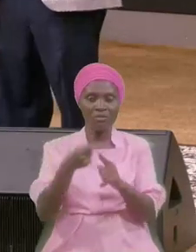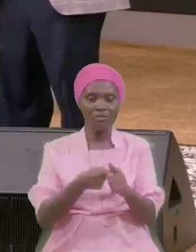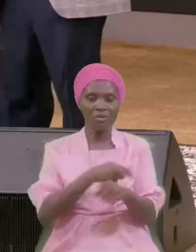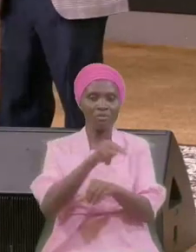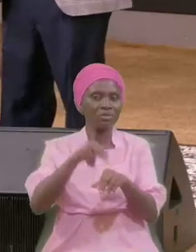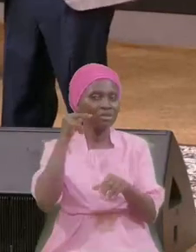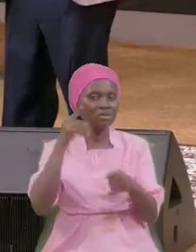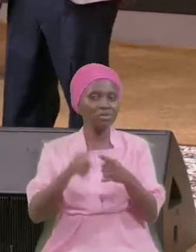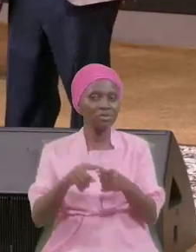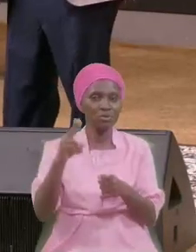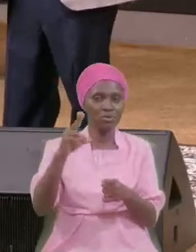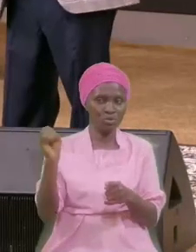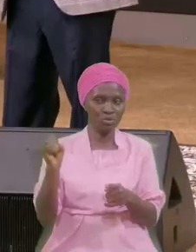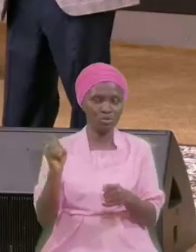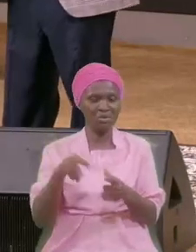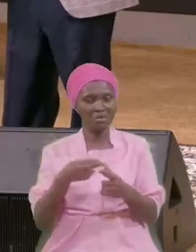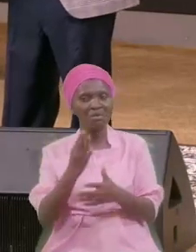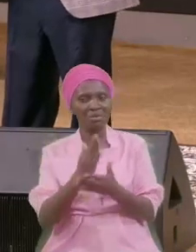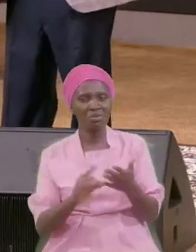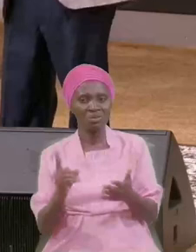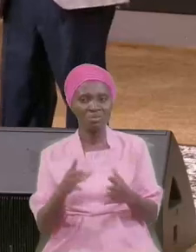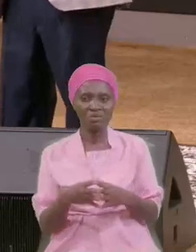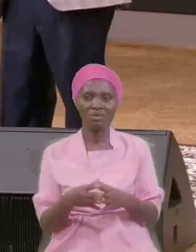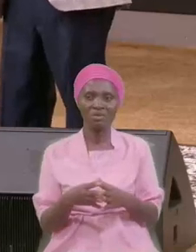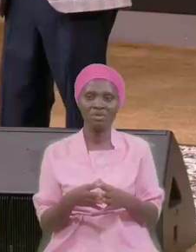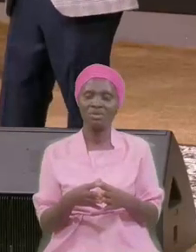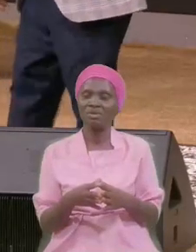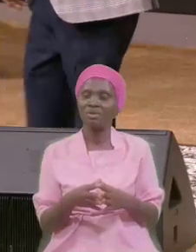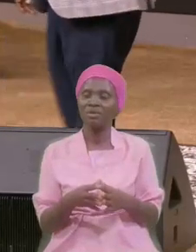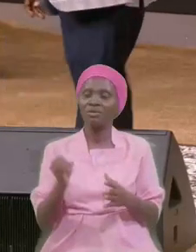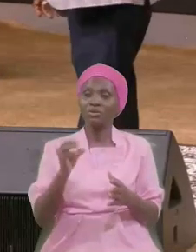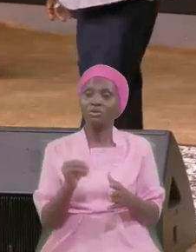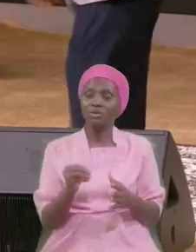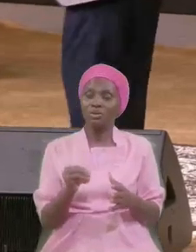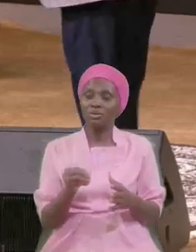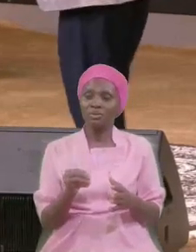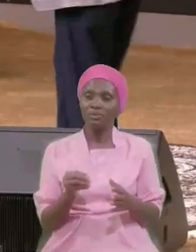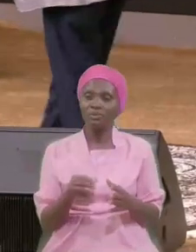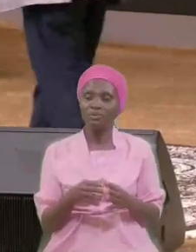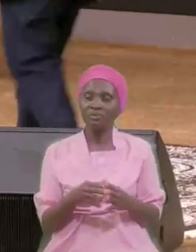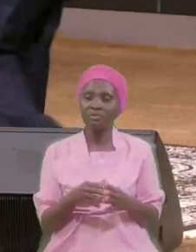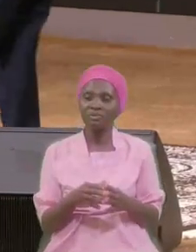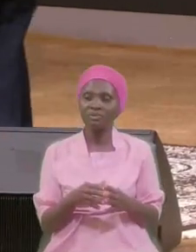États-Unis, et puis nous avons transité parce qu'on doit